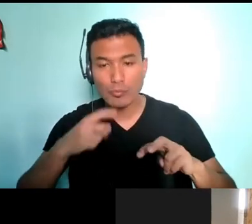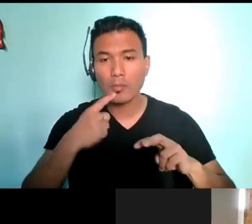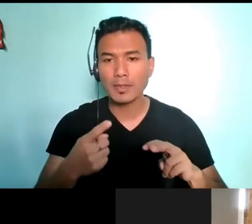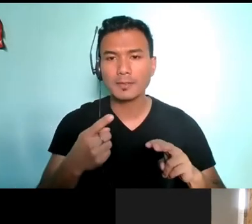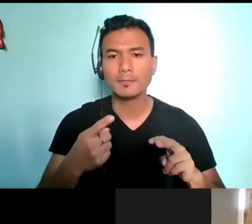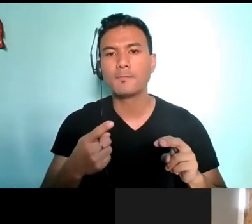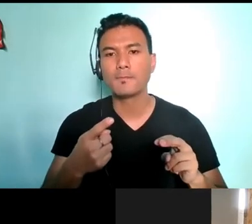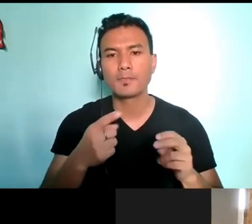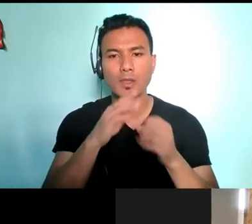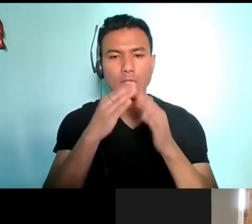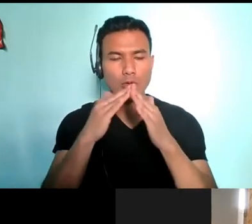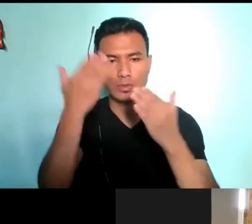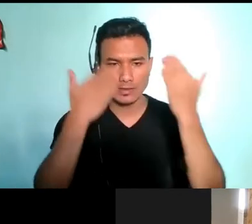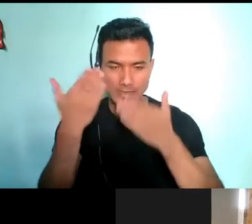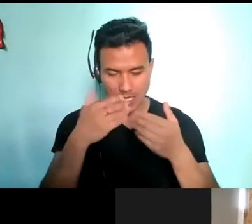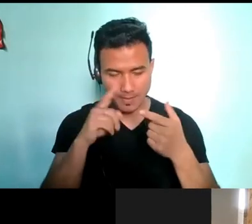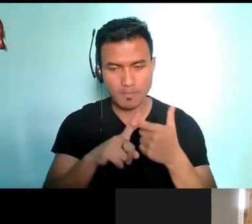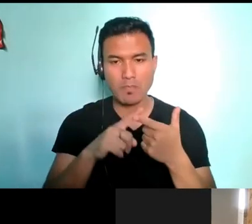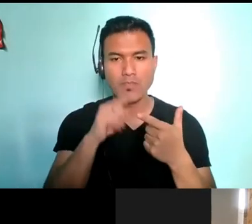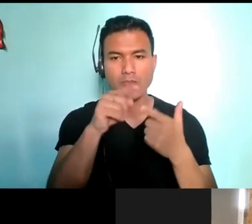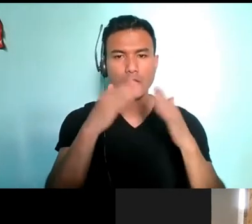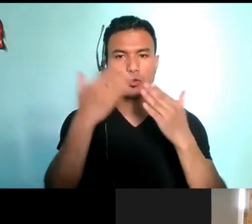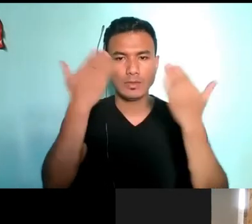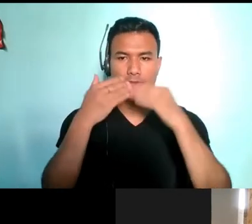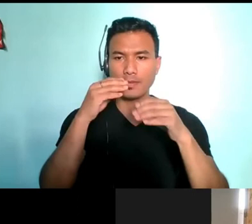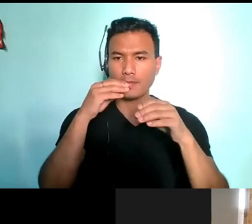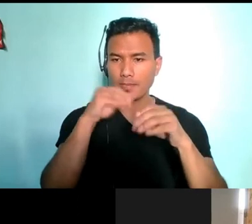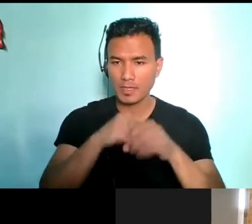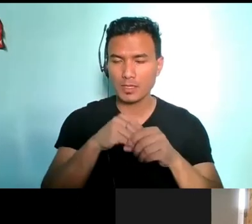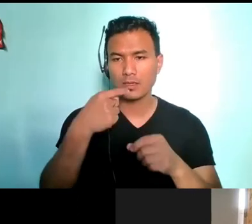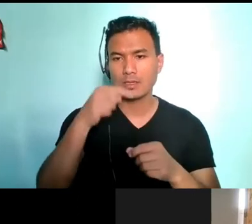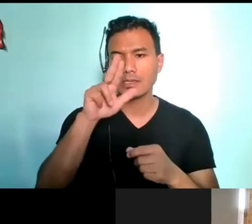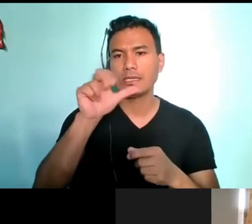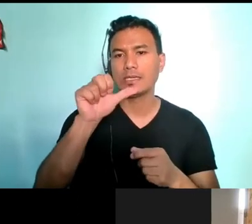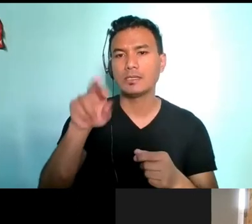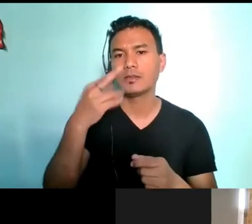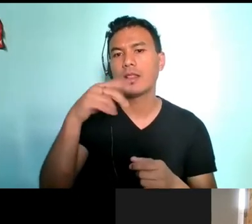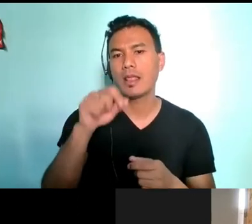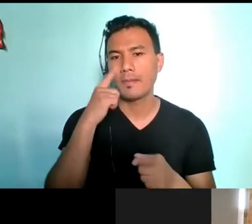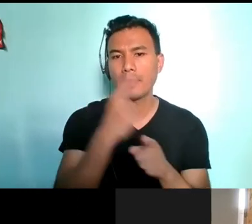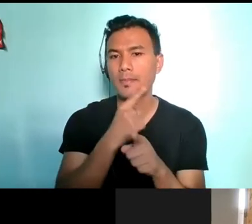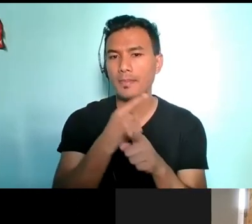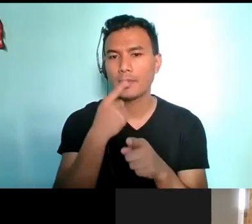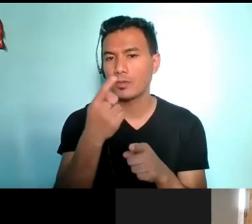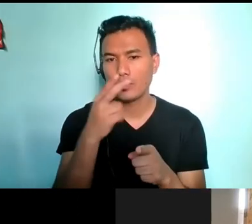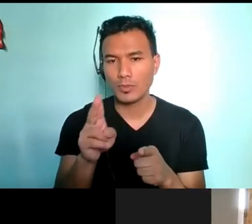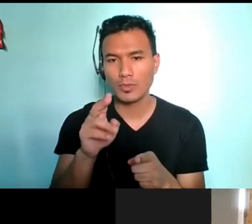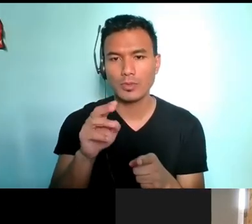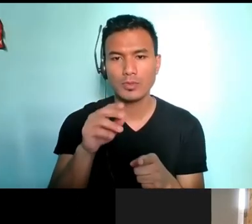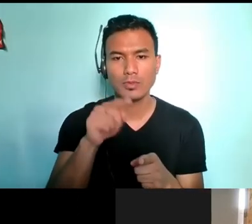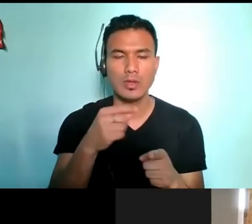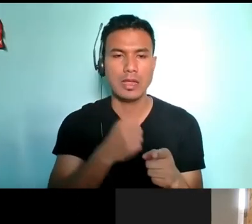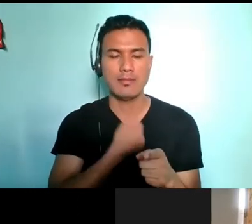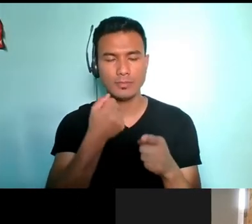चाहिँ नि डोमेस्टिक भाइलेन्समा पनि अघि निर्जला म्यामले धेरै कुराहरू स्पष्ट पारिसक्नुभयो त्यसमा माल